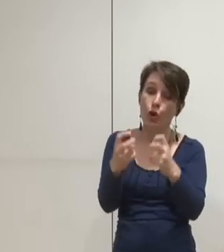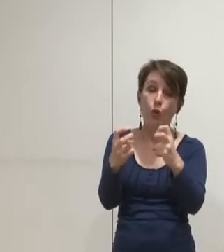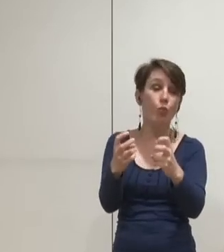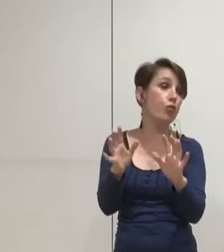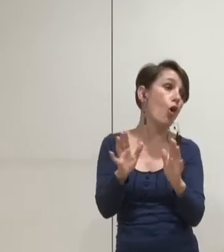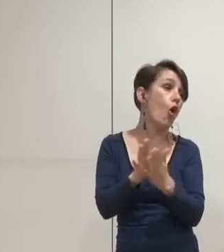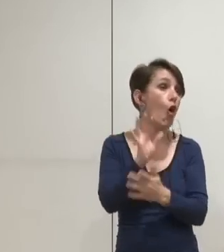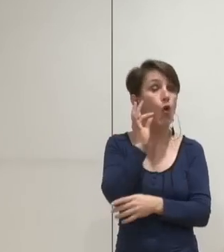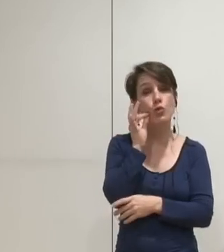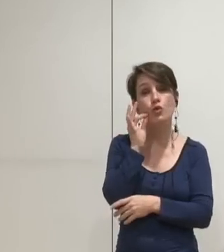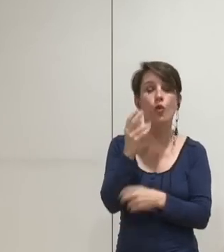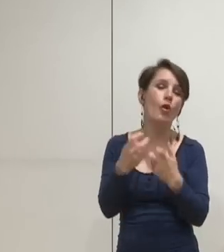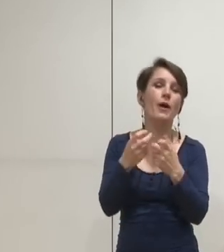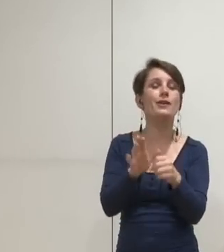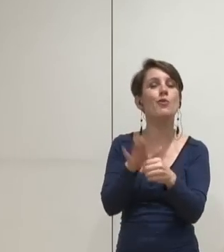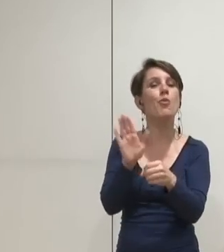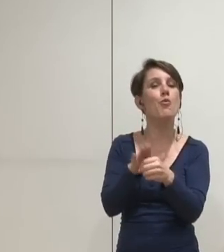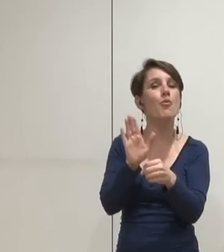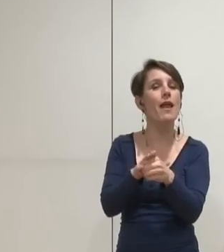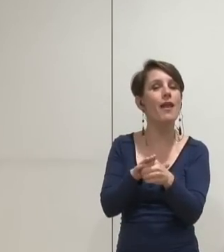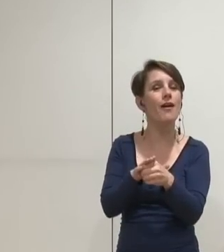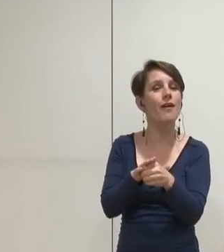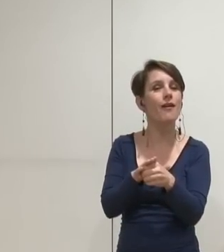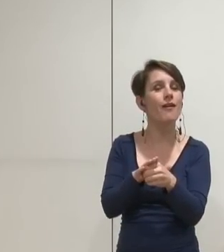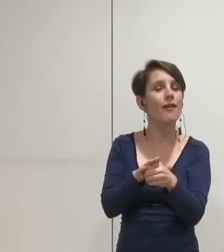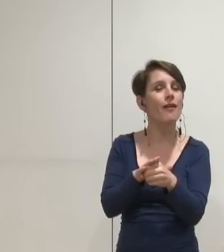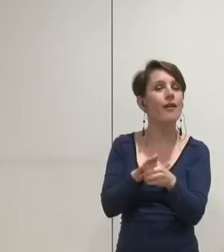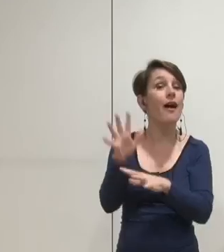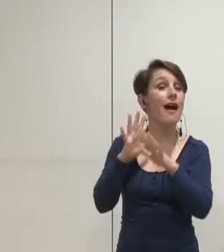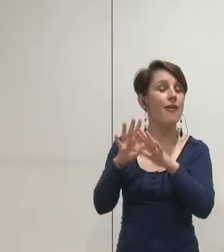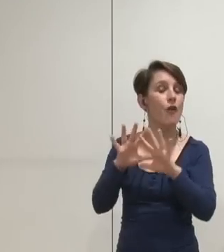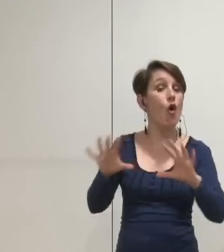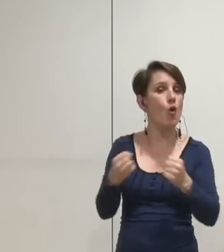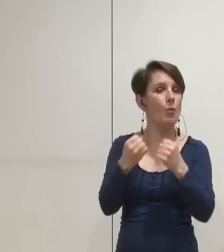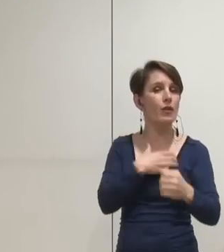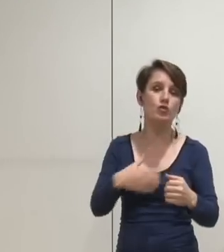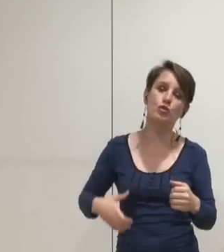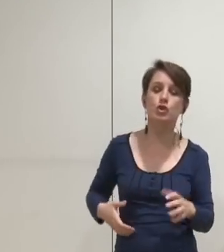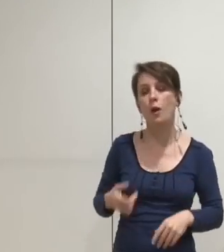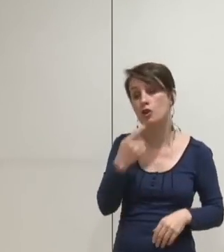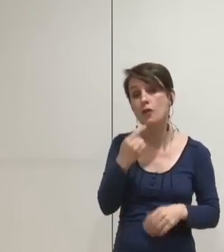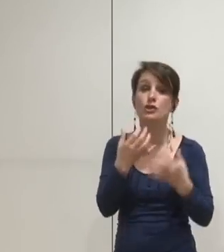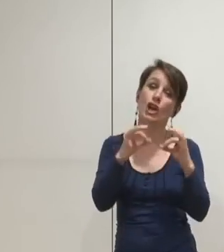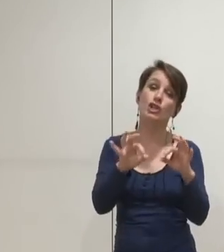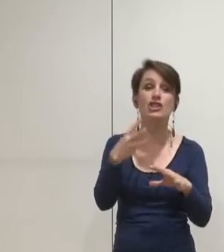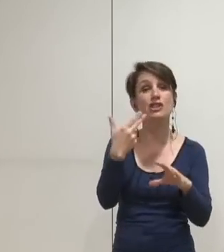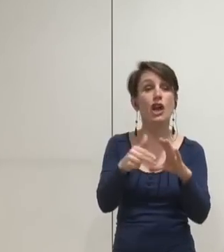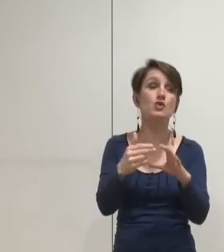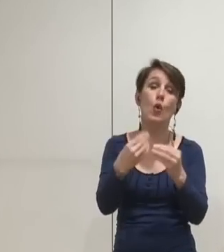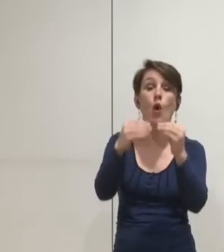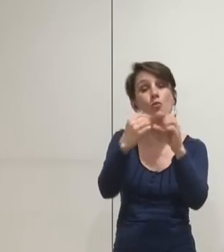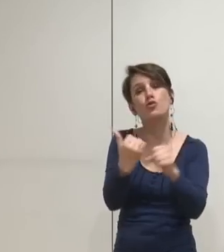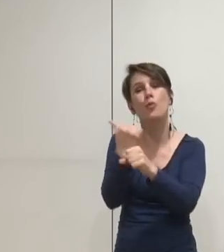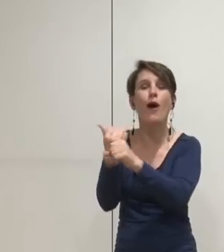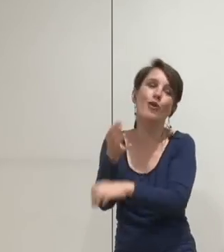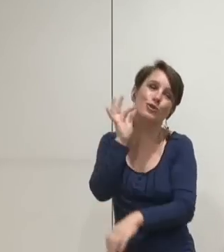notamment je pense ramassage des ord ménagères quand c'était de la compétence municipal mais ça représente 10 15 € de plus par an et cetera